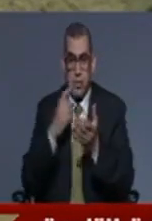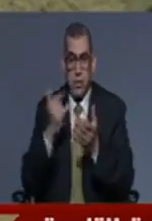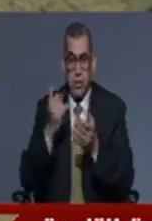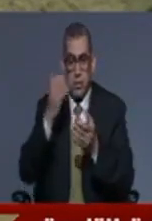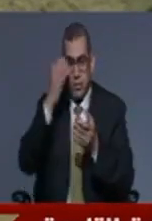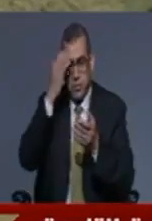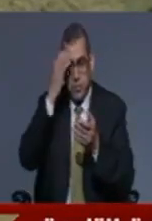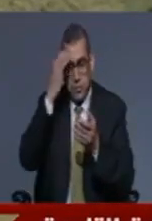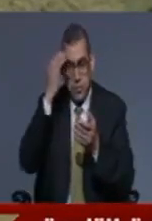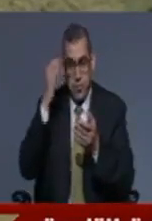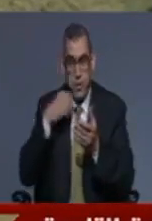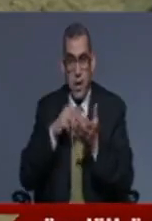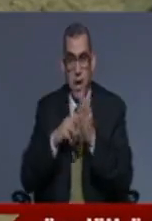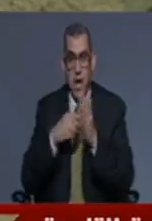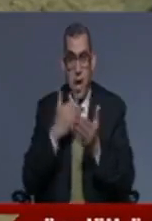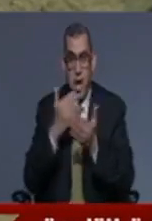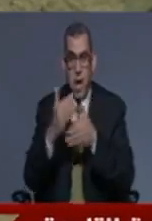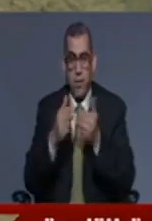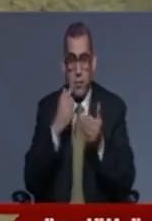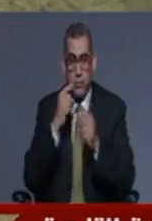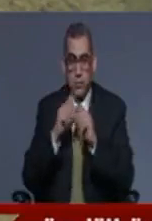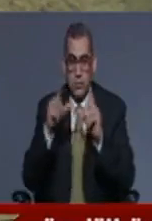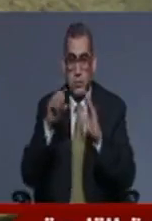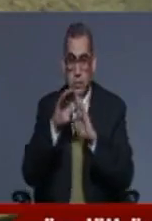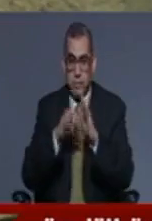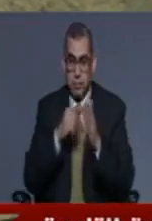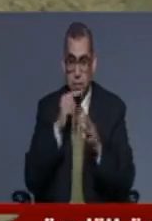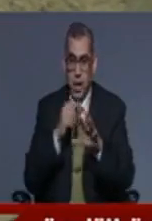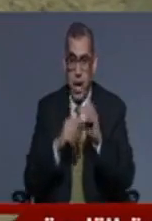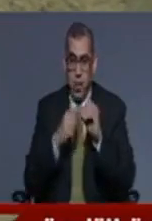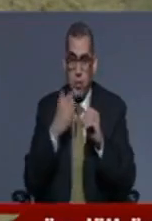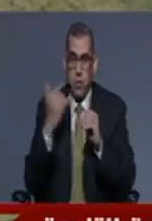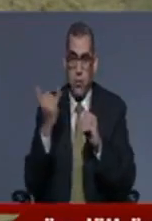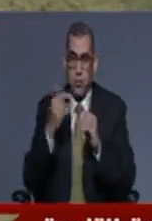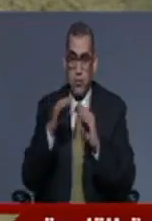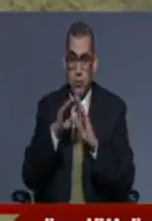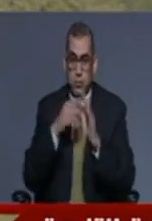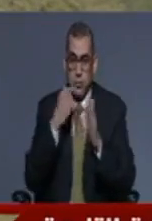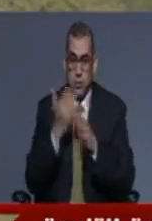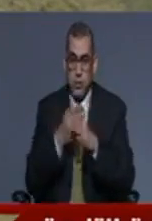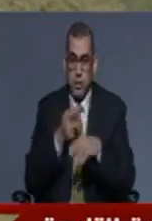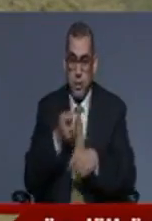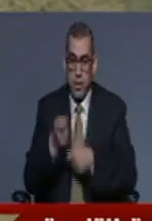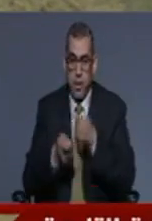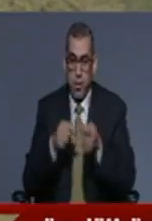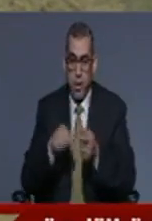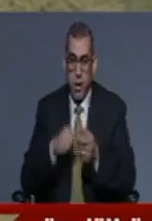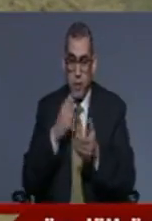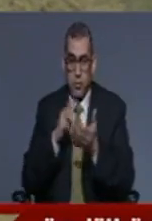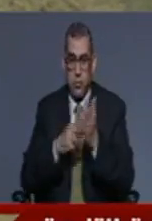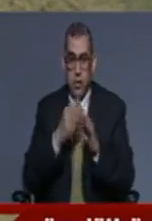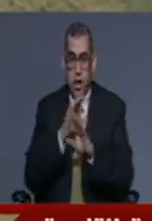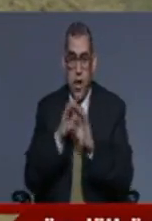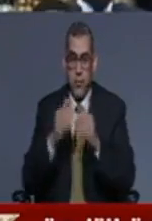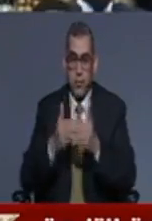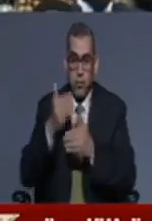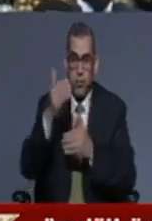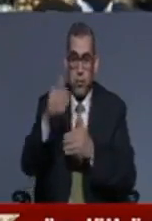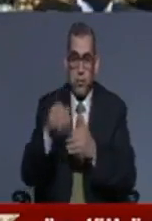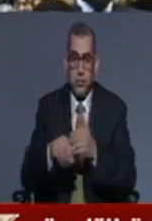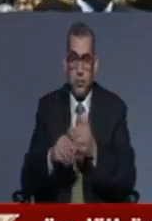نحن لا نطلب نظاما تمويلي يحابي لنا، بل نظاما تمويلي عادلا للجميع.